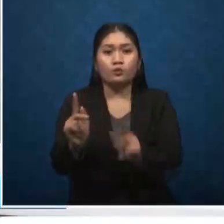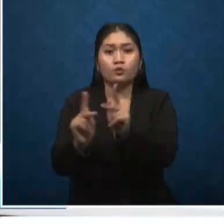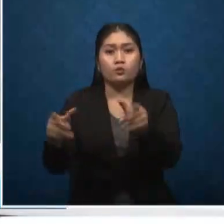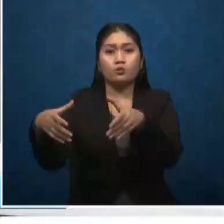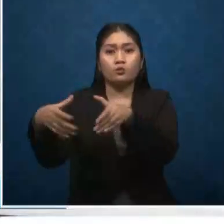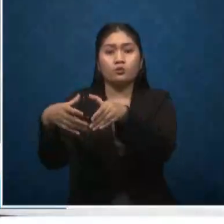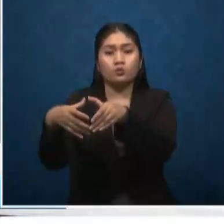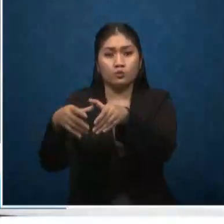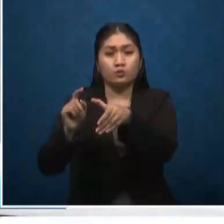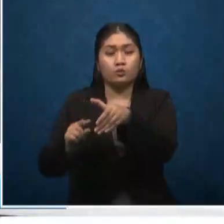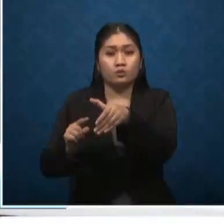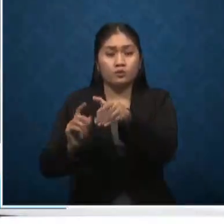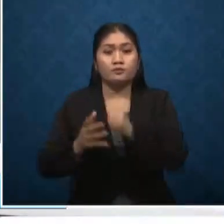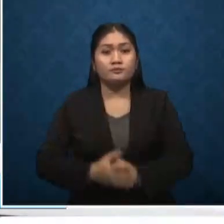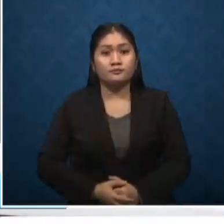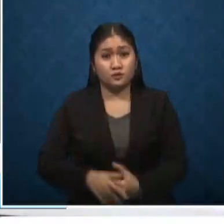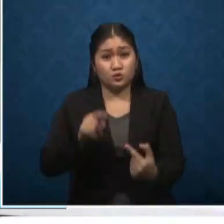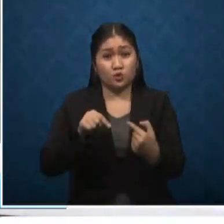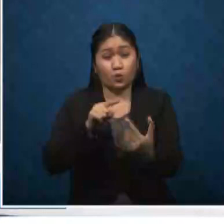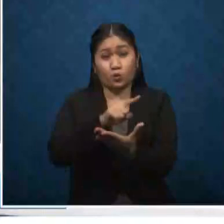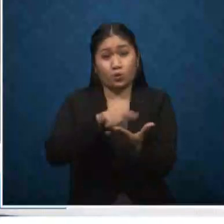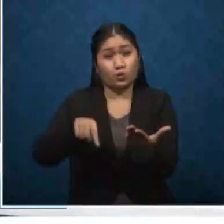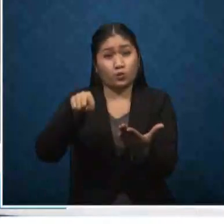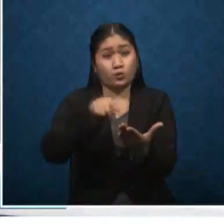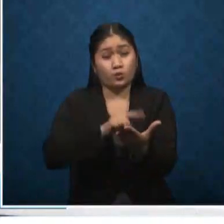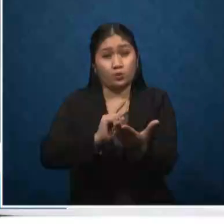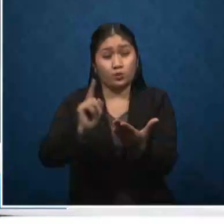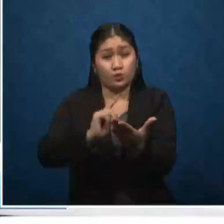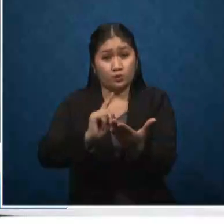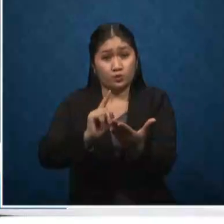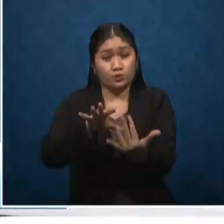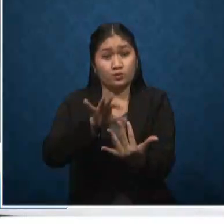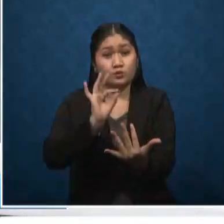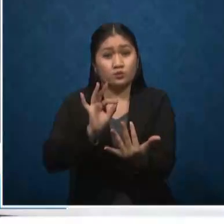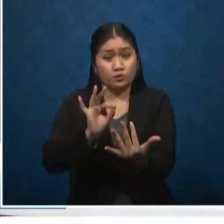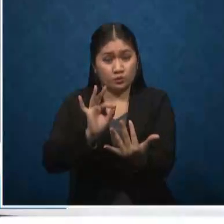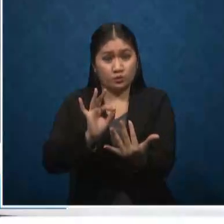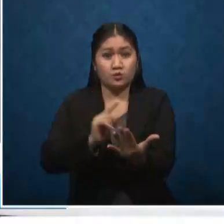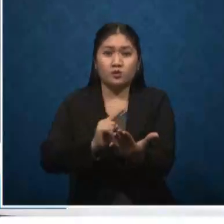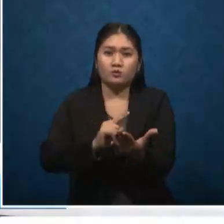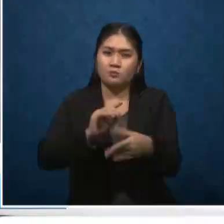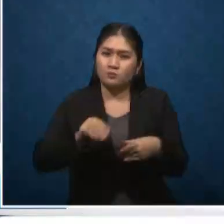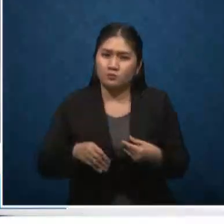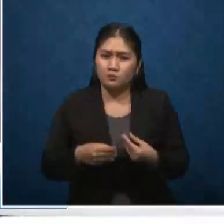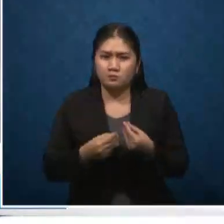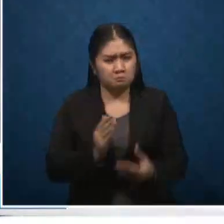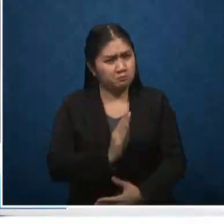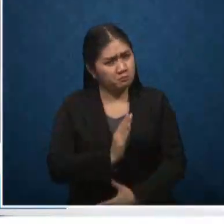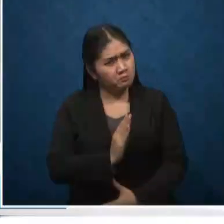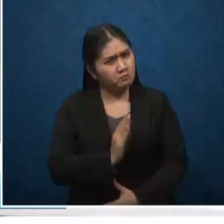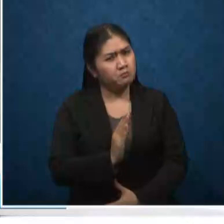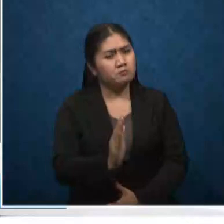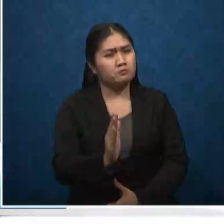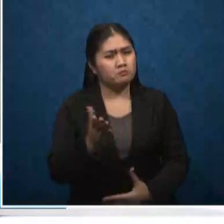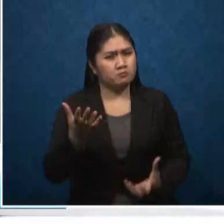กรรมการการเมืองเรื่องของการที่จะให้การเลือกตั้งเป็นไปโดยบริสุทธิ์และยุติธรรม